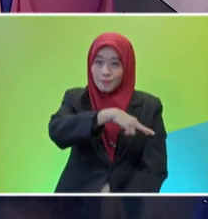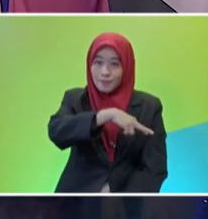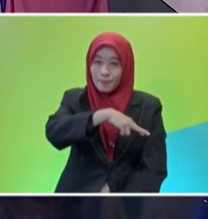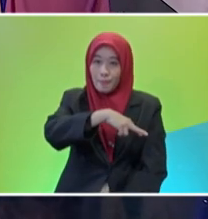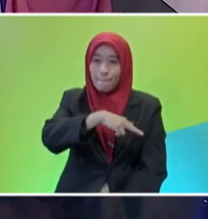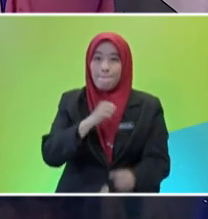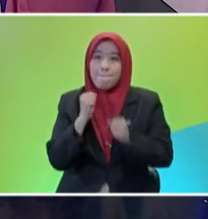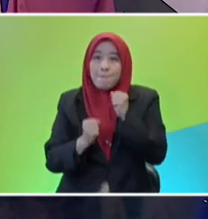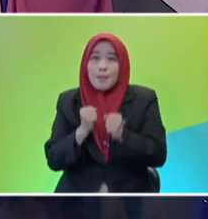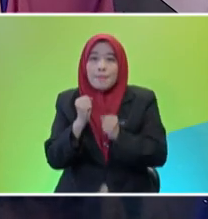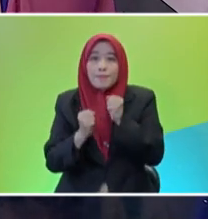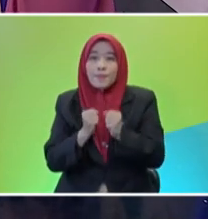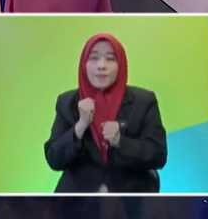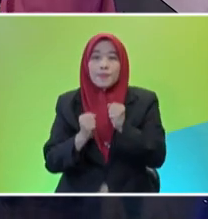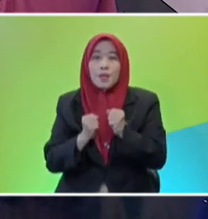berlari,